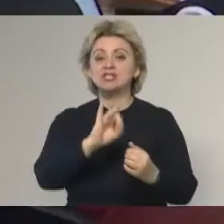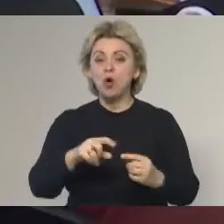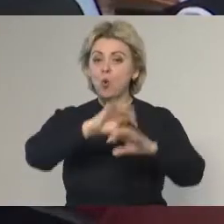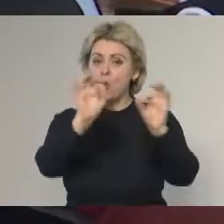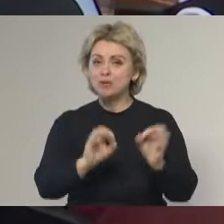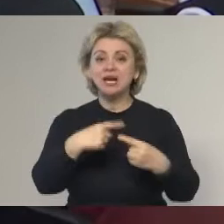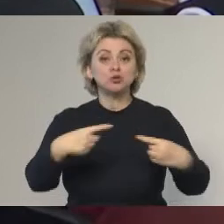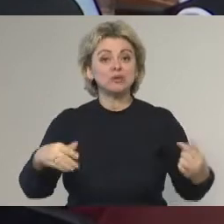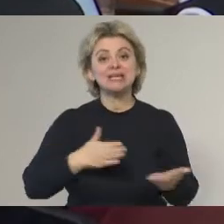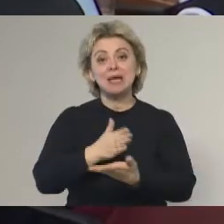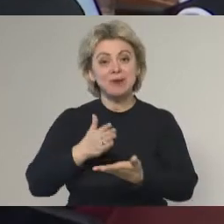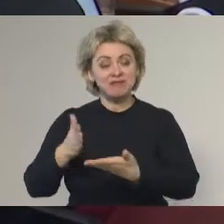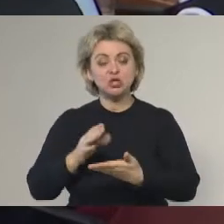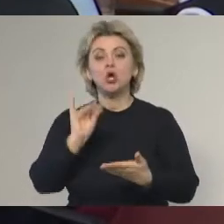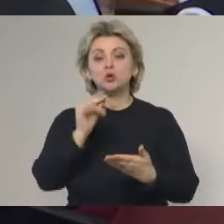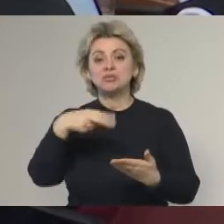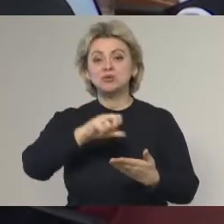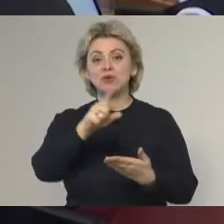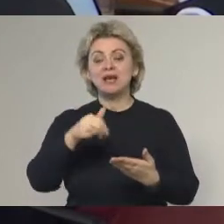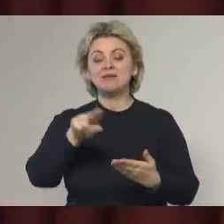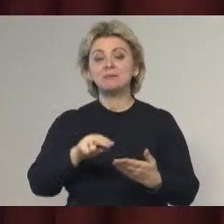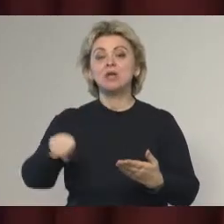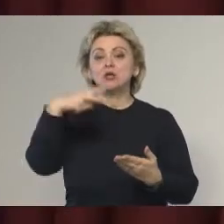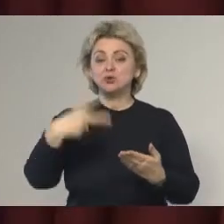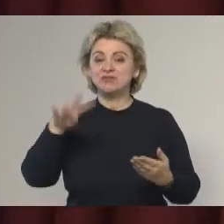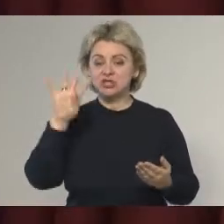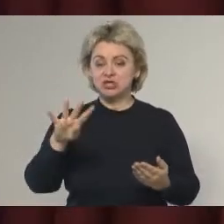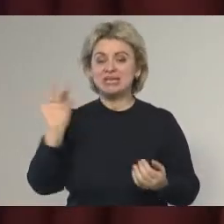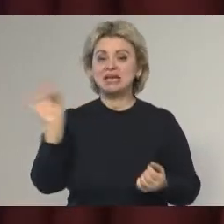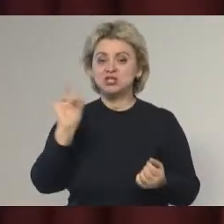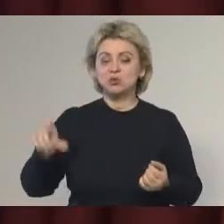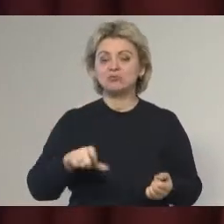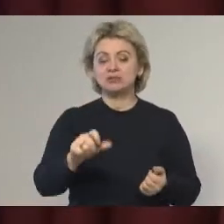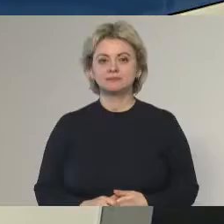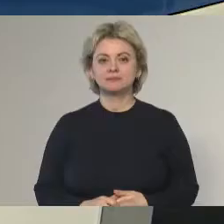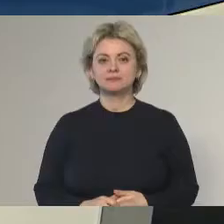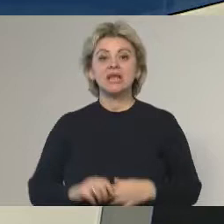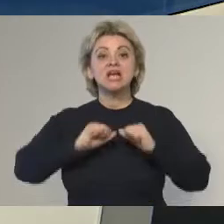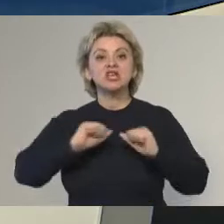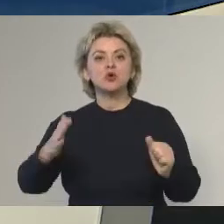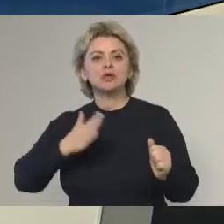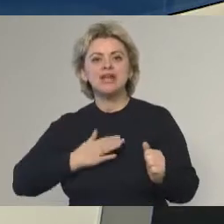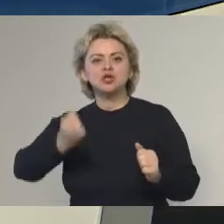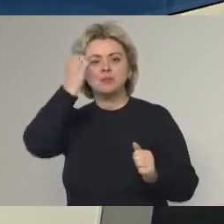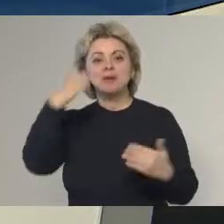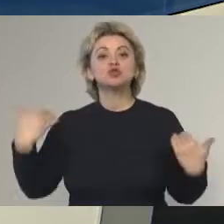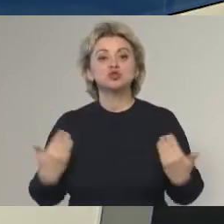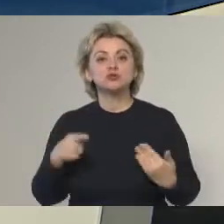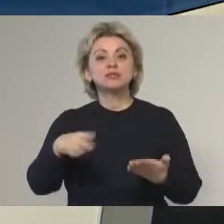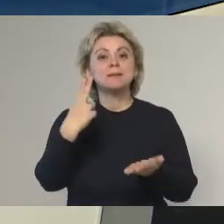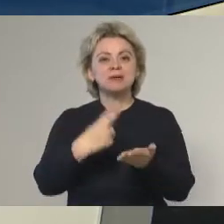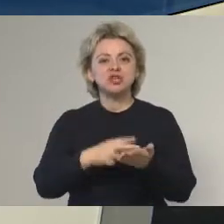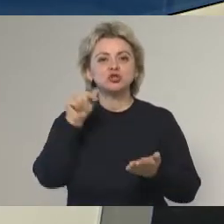и другие направления. Юлия Сурикова, Тагир Фатахов, Дон-24, Ростов-на-Дону. Герои в нашей памяти живут,